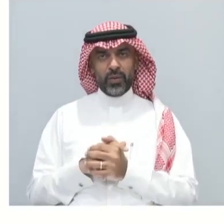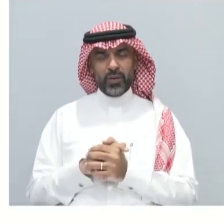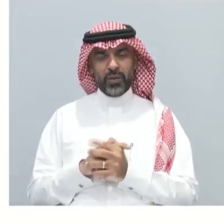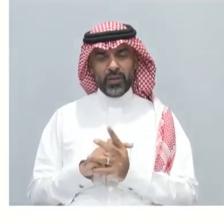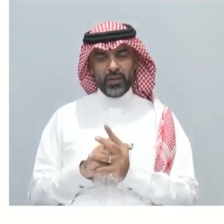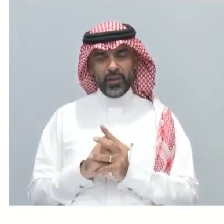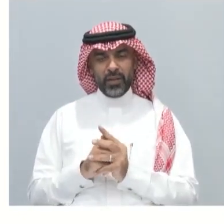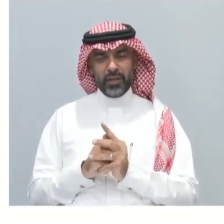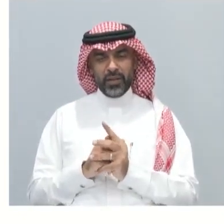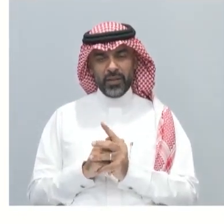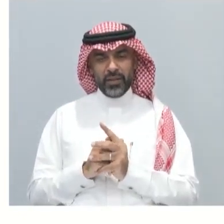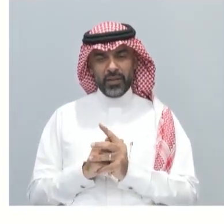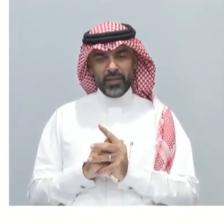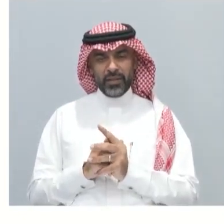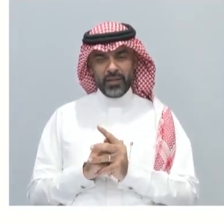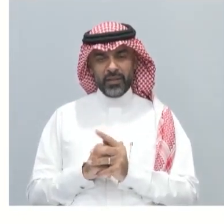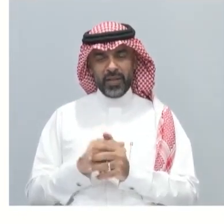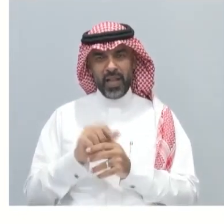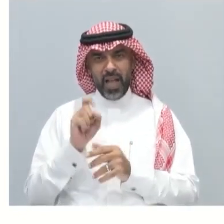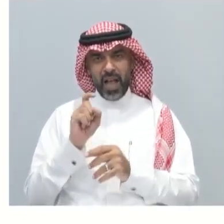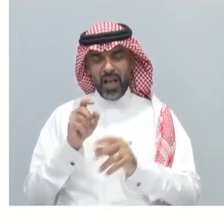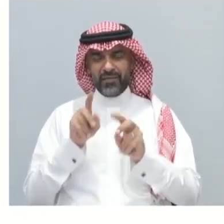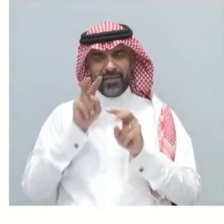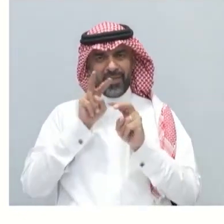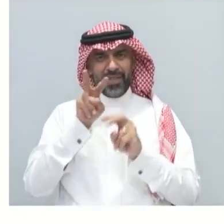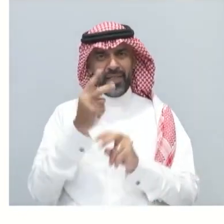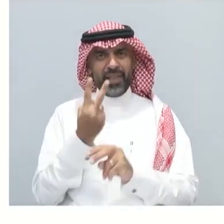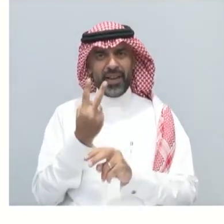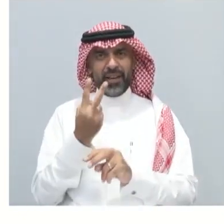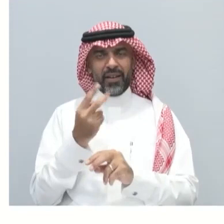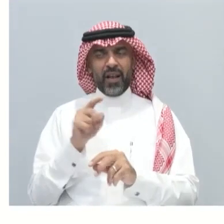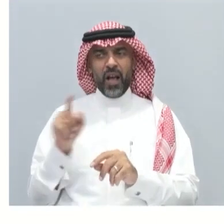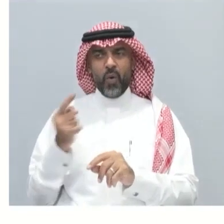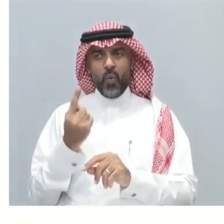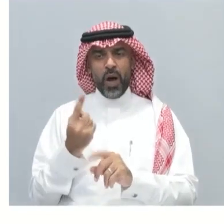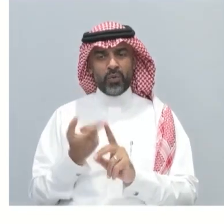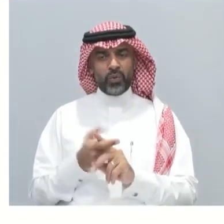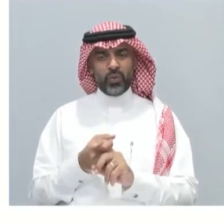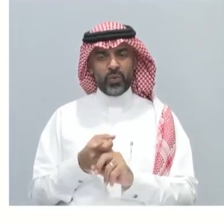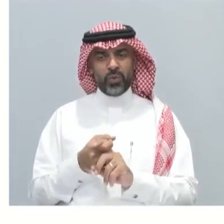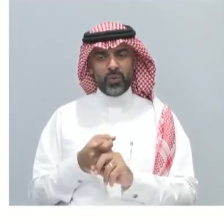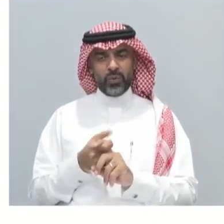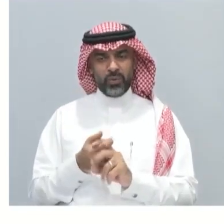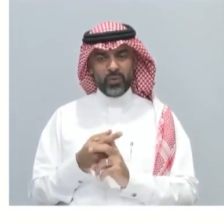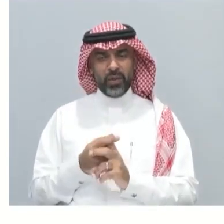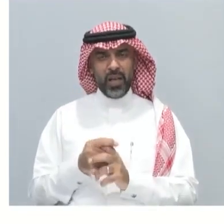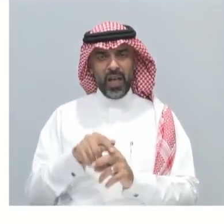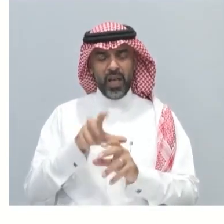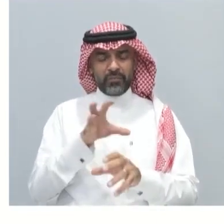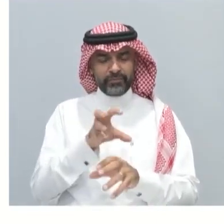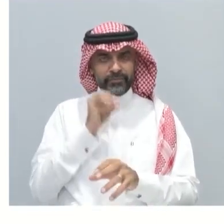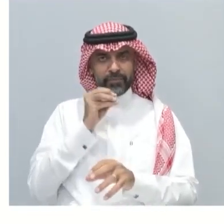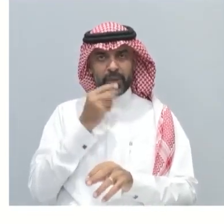الزوج الاول هنا يسمى او تسمى هذه الازواج الاولى اللواقط الفميه ما هي